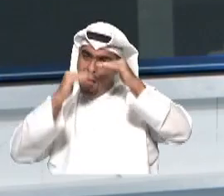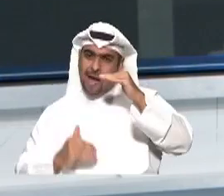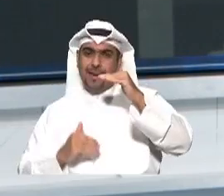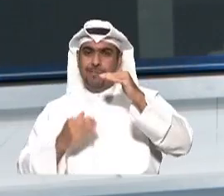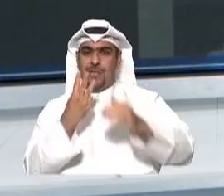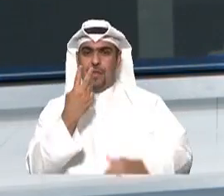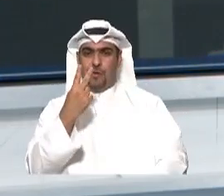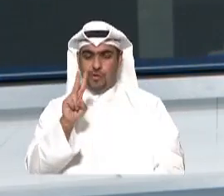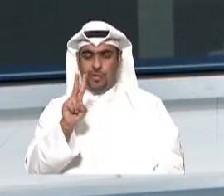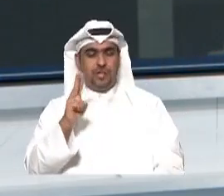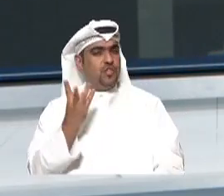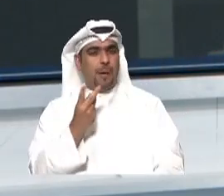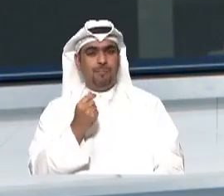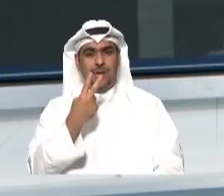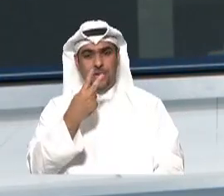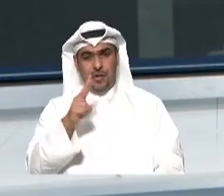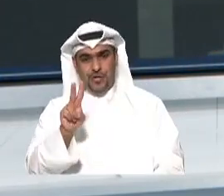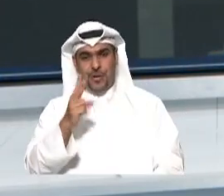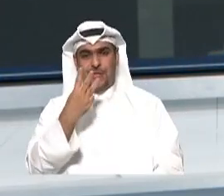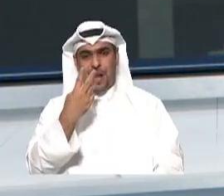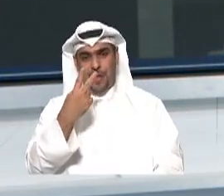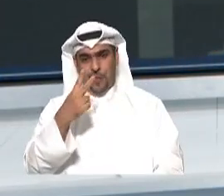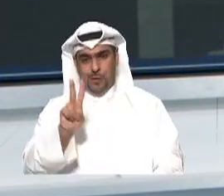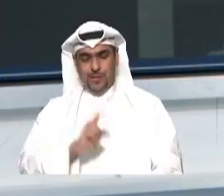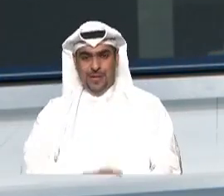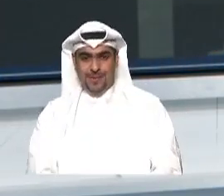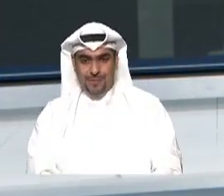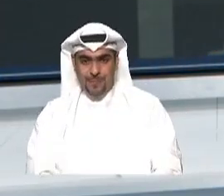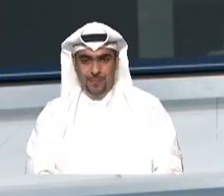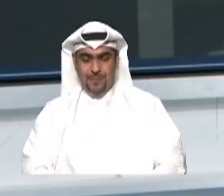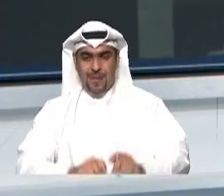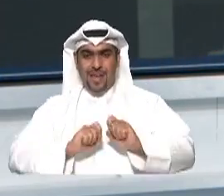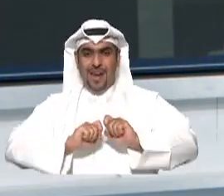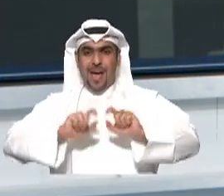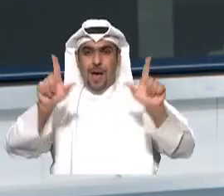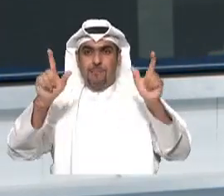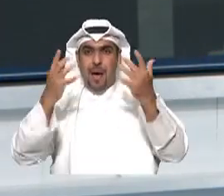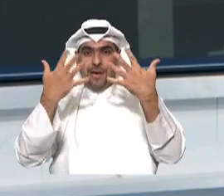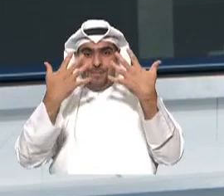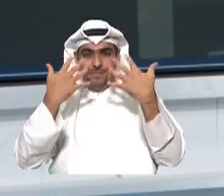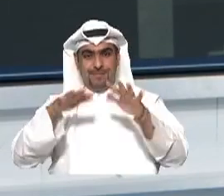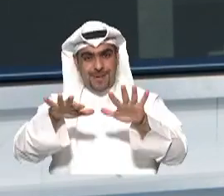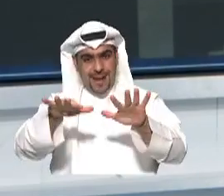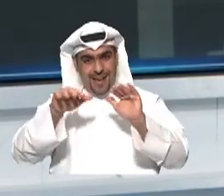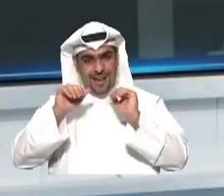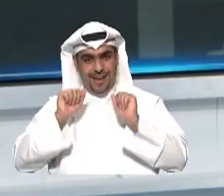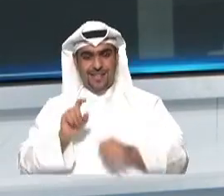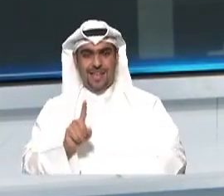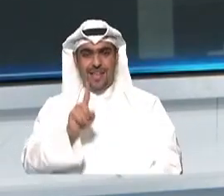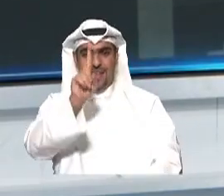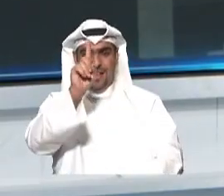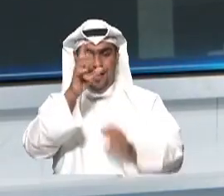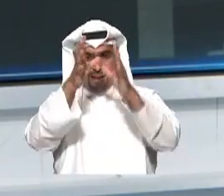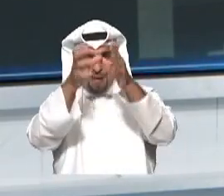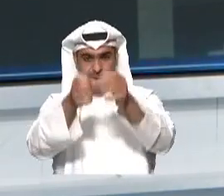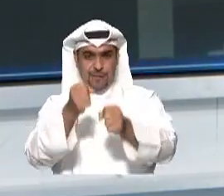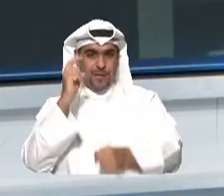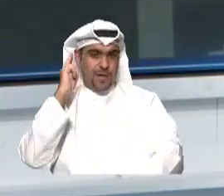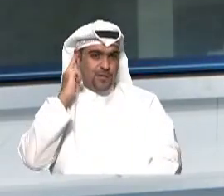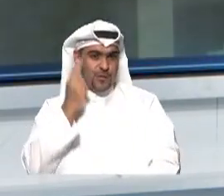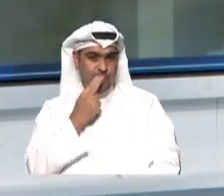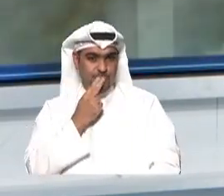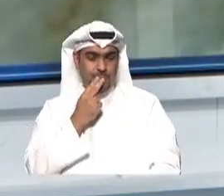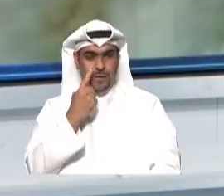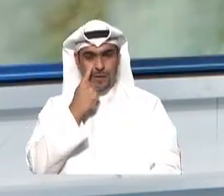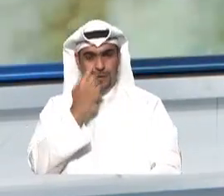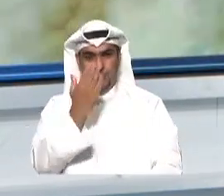ما بين 20 إلى 23 درجة مئوية. أعزائي المشاهدين إلى هنا تنتهي نشرتنا الجوية، شكرا على حسن المتابعة، والآن مع